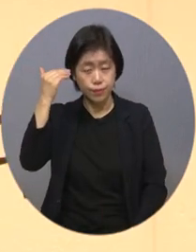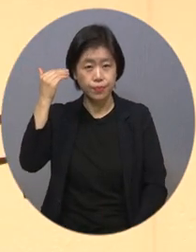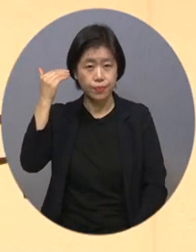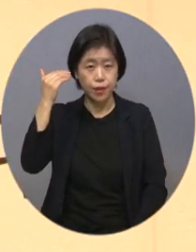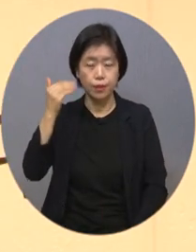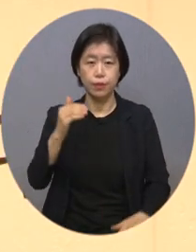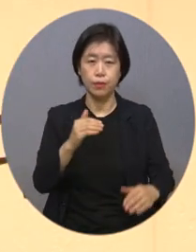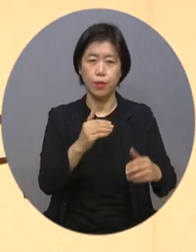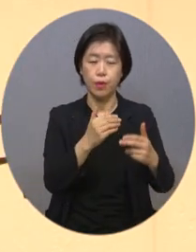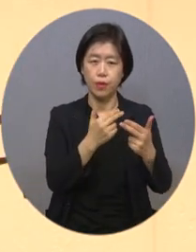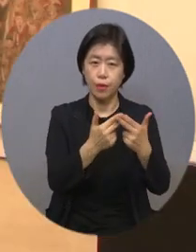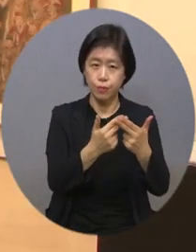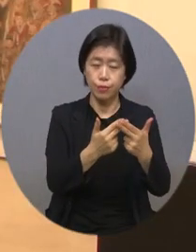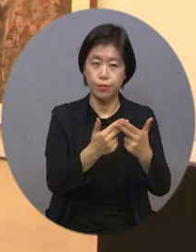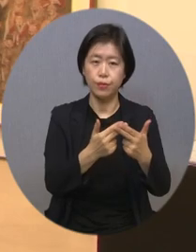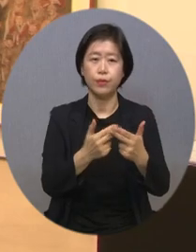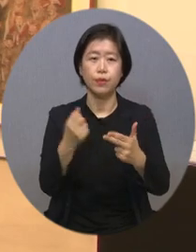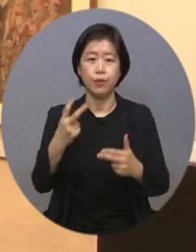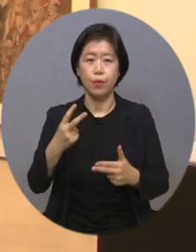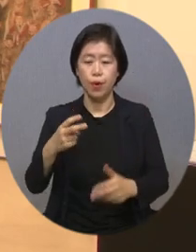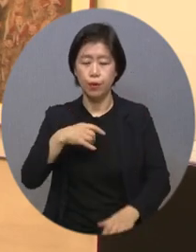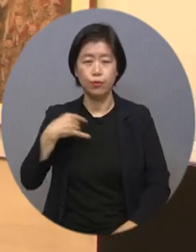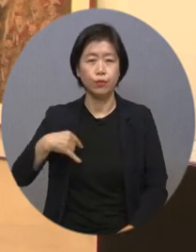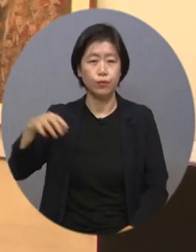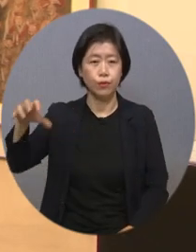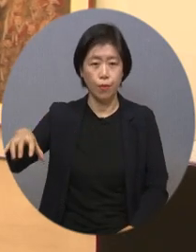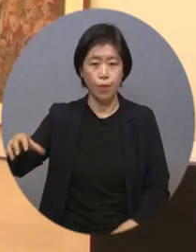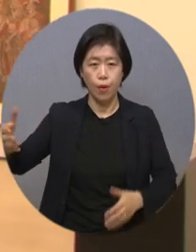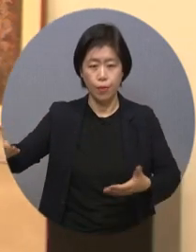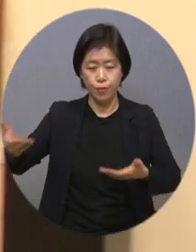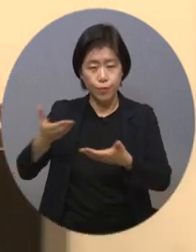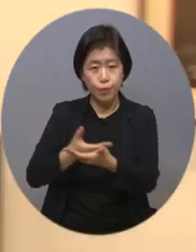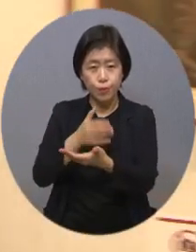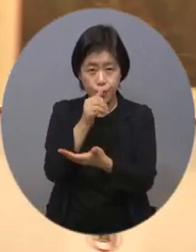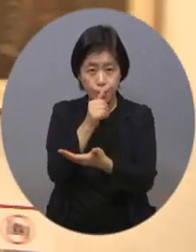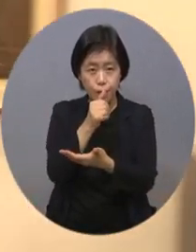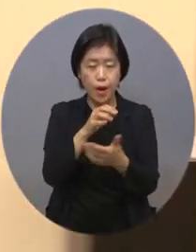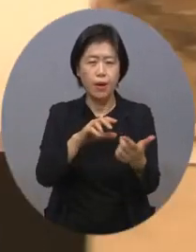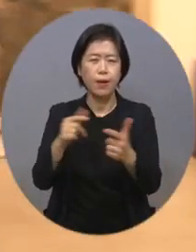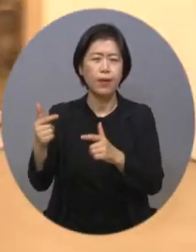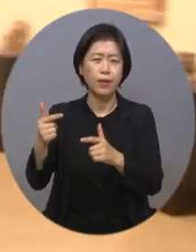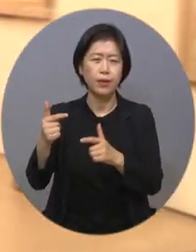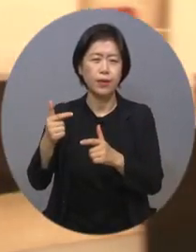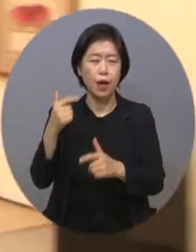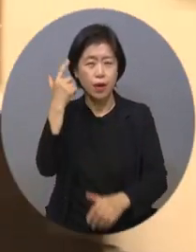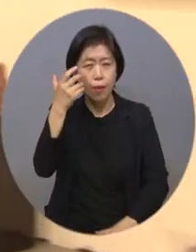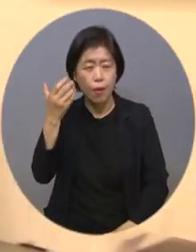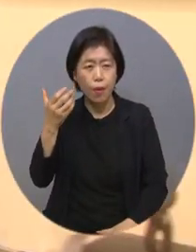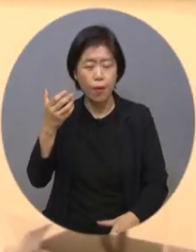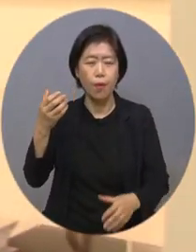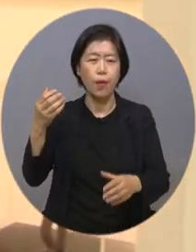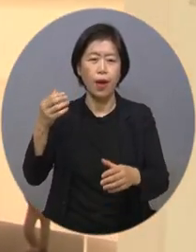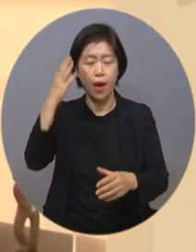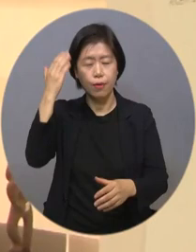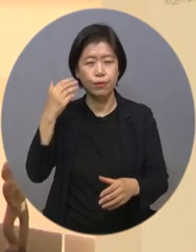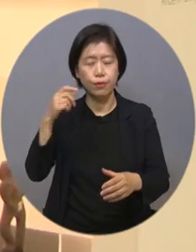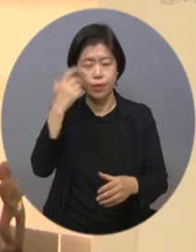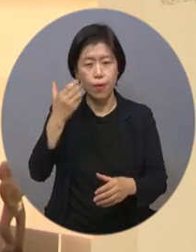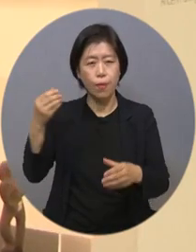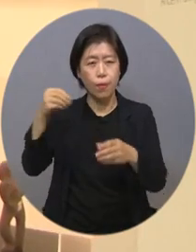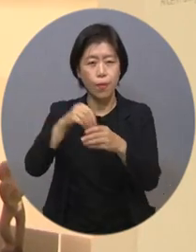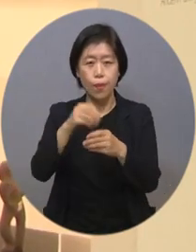전체 하는 작품이 연계와 한중 유물 및 회와 특별전이 준비되어 우리의 영혼이 담긴 홍 상 문화 작품이 전시되어 감상할 수